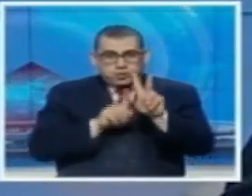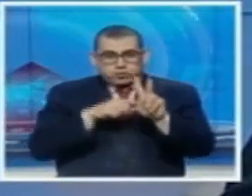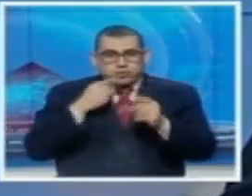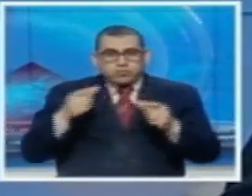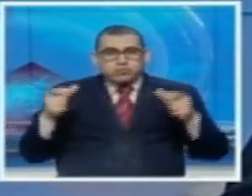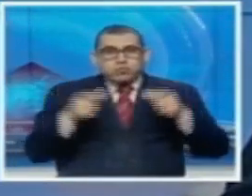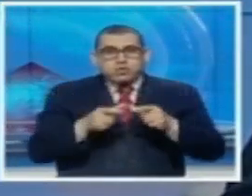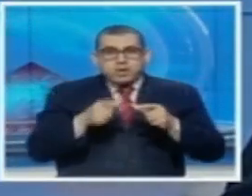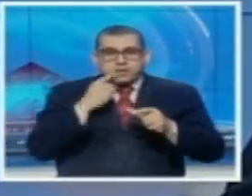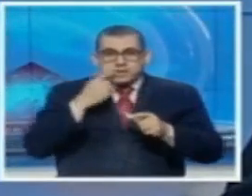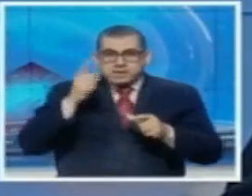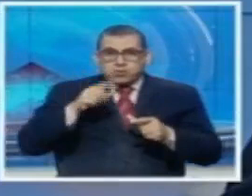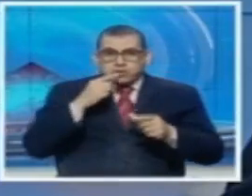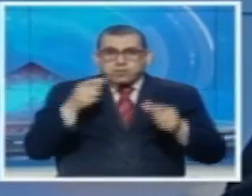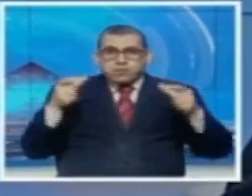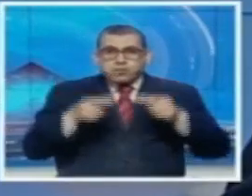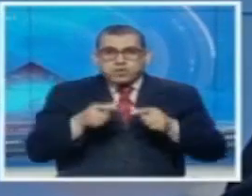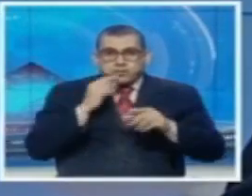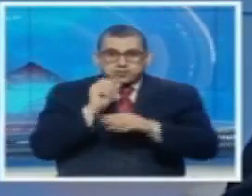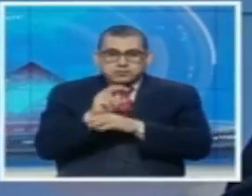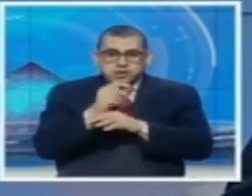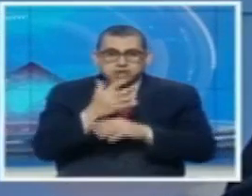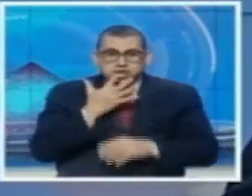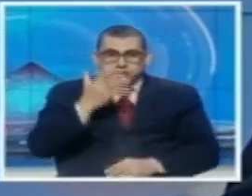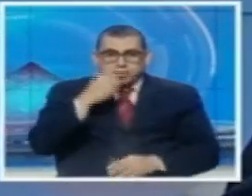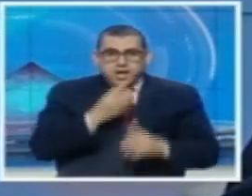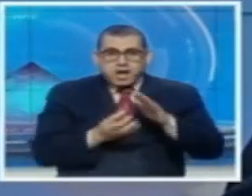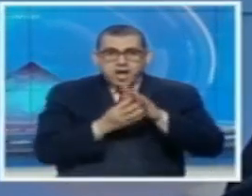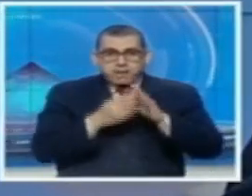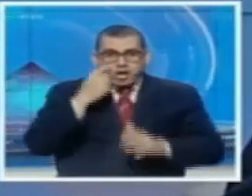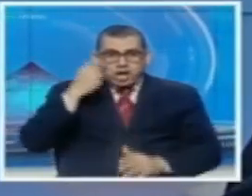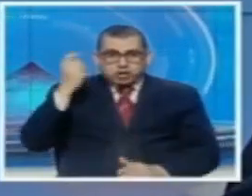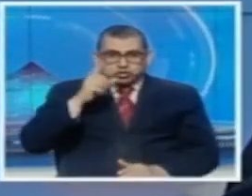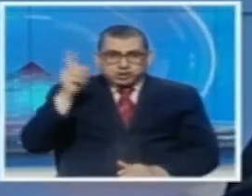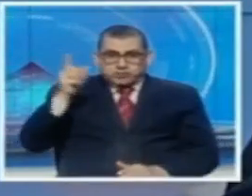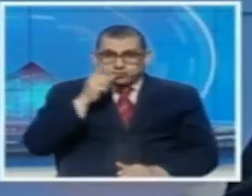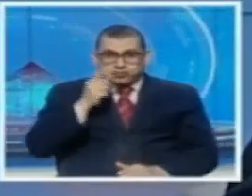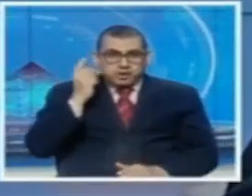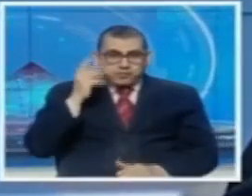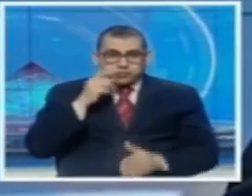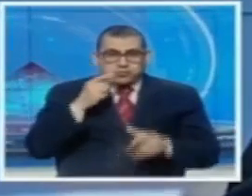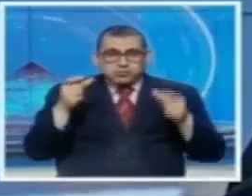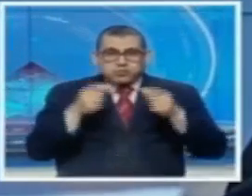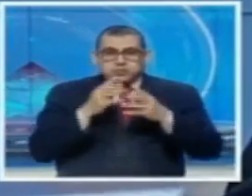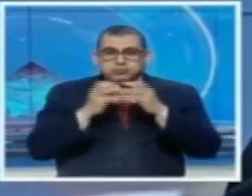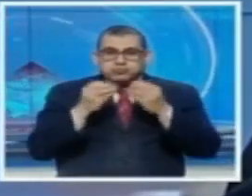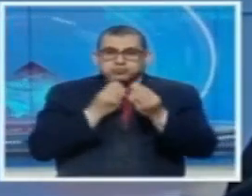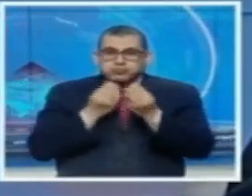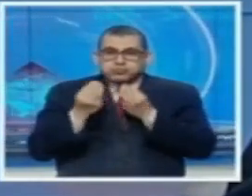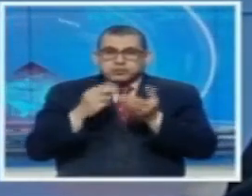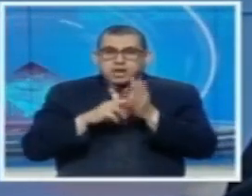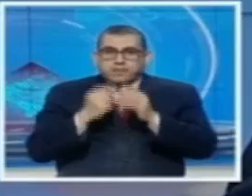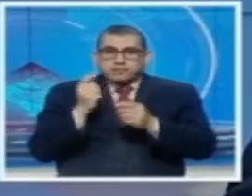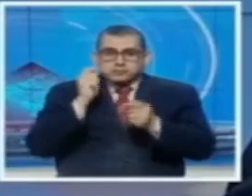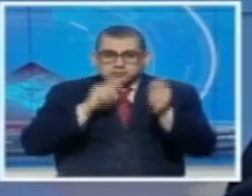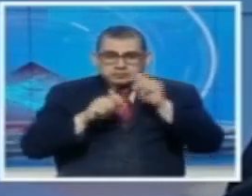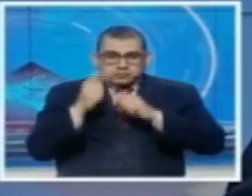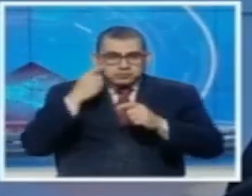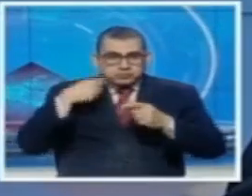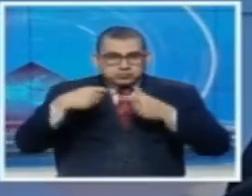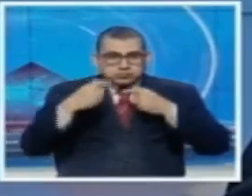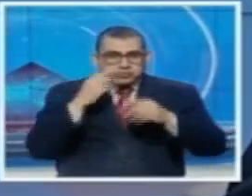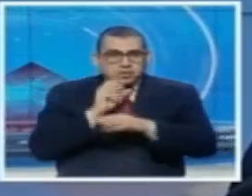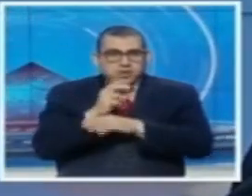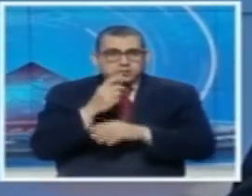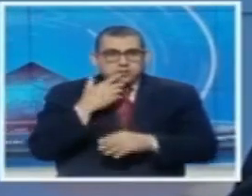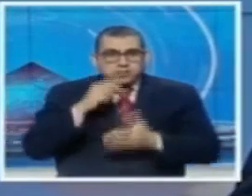المؤتمر السنوي لمركز تعليم الكبار بجامعة عين شمس، ويهدف المؤتمر لمناقشة متطلبات الذكاء الاصطناعي وانعكاساته على تعليم